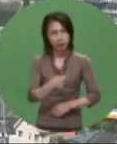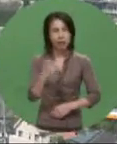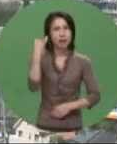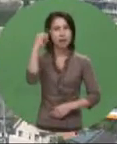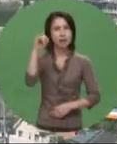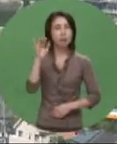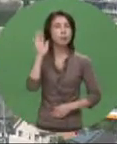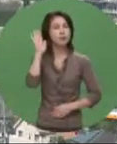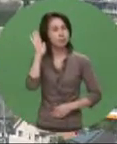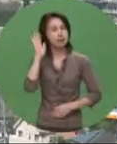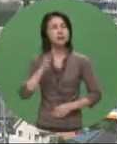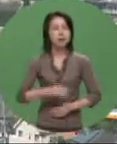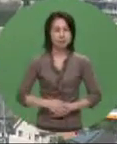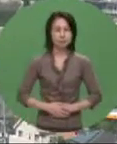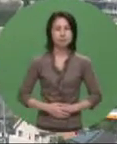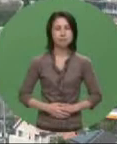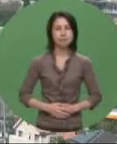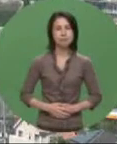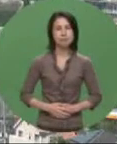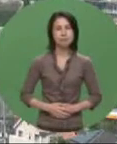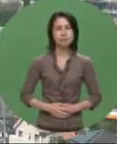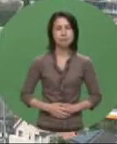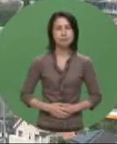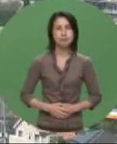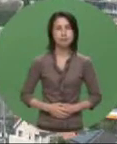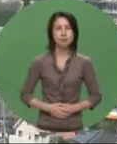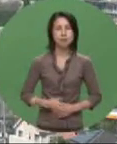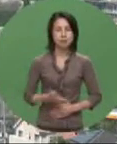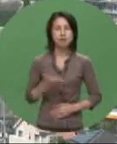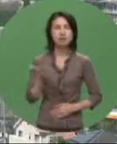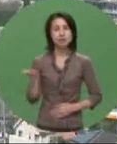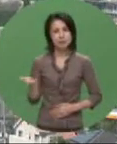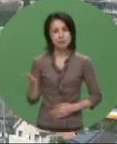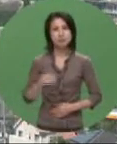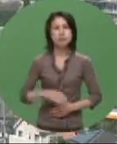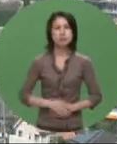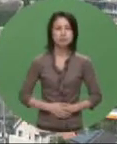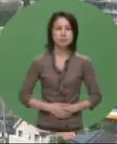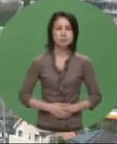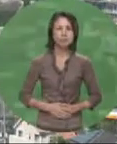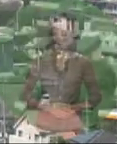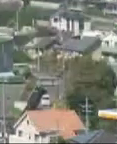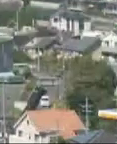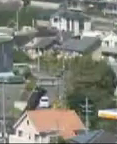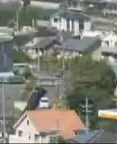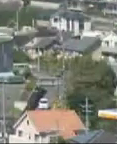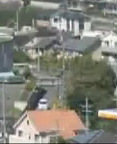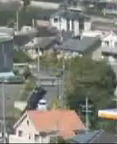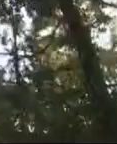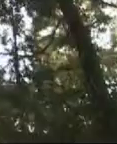という声も聞かれました。では続いての話題です。